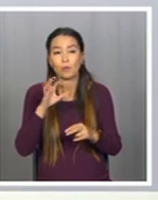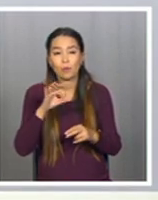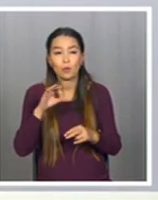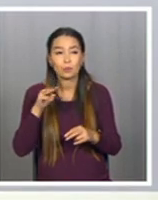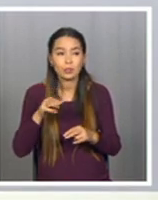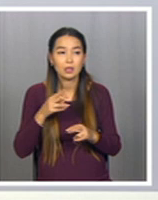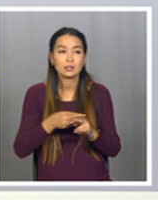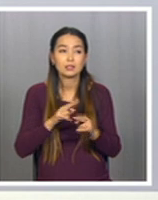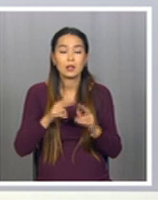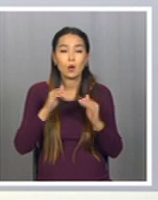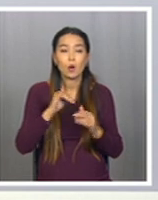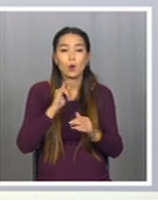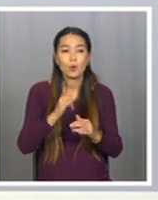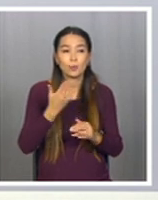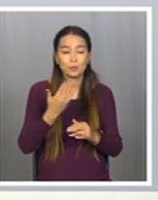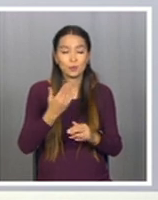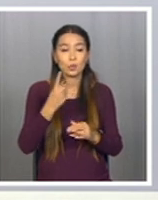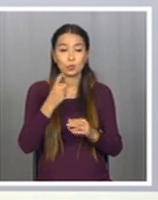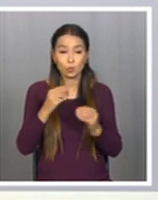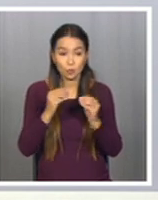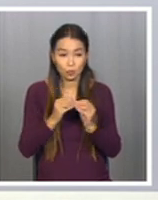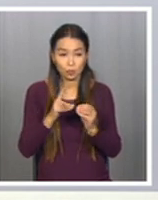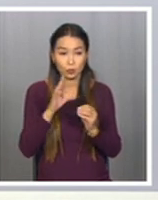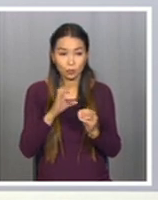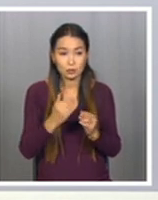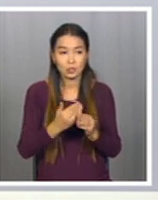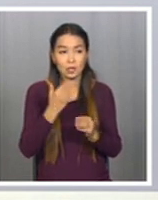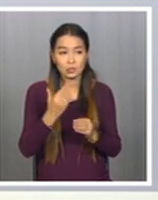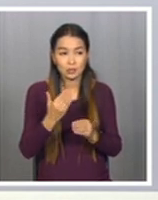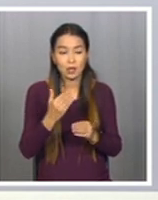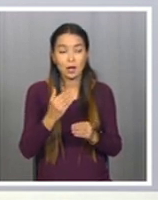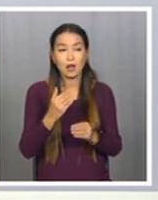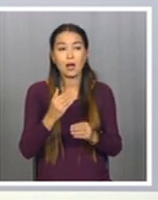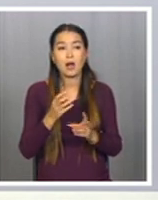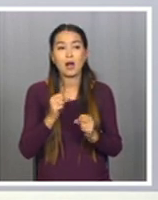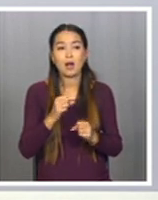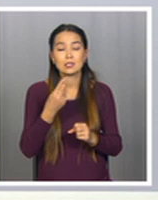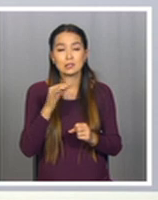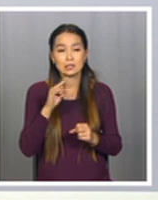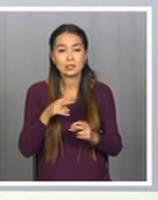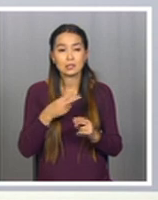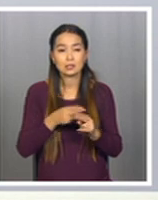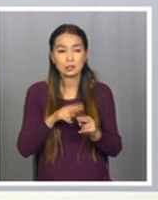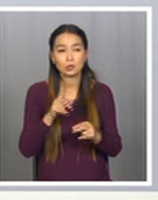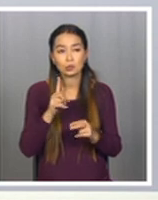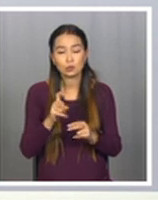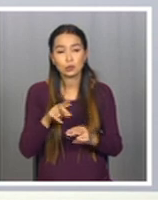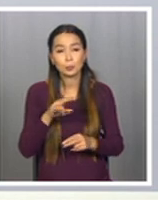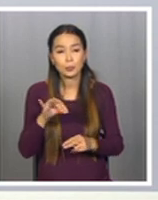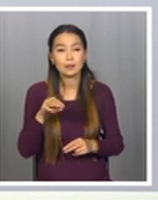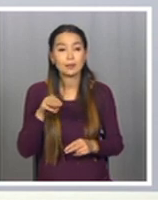Кернеудің амплитудалық мәні 110 вольтқа тең болады. Және біздің циклдық жиілігіміз 100 пиға тең